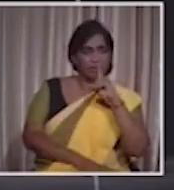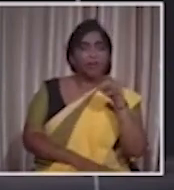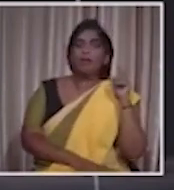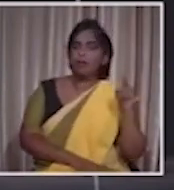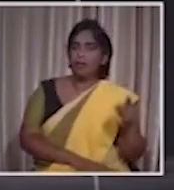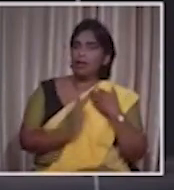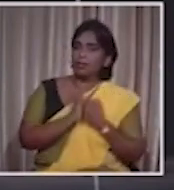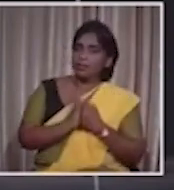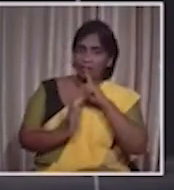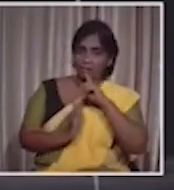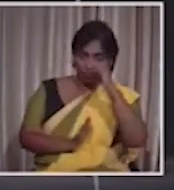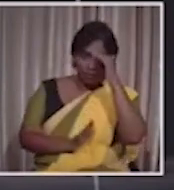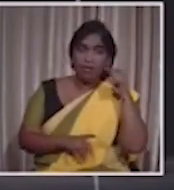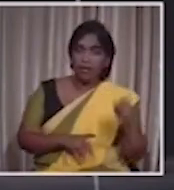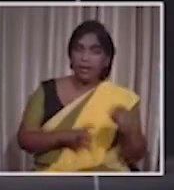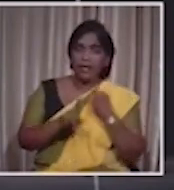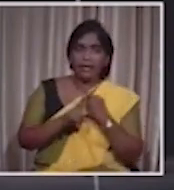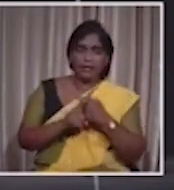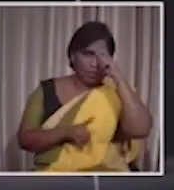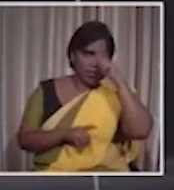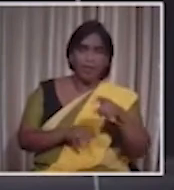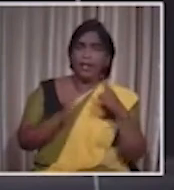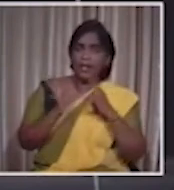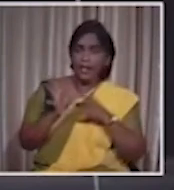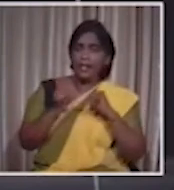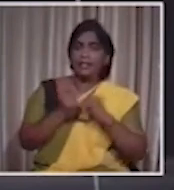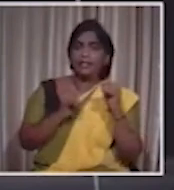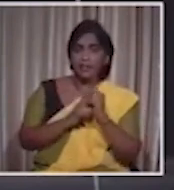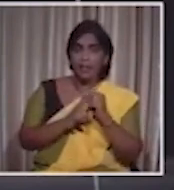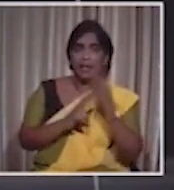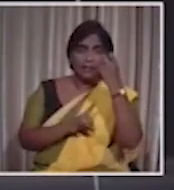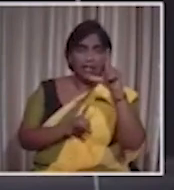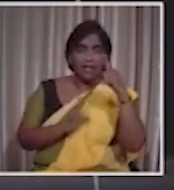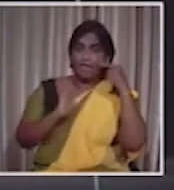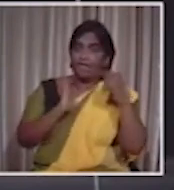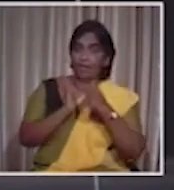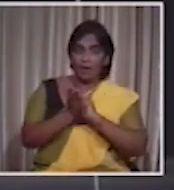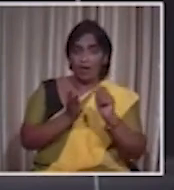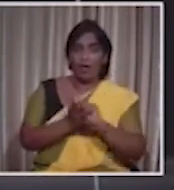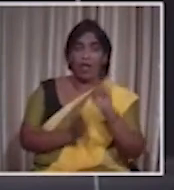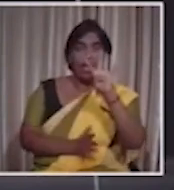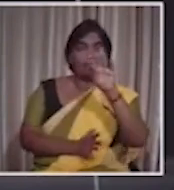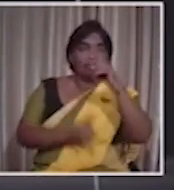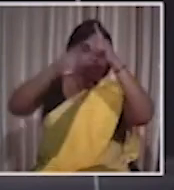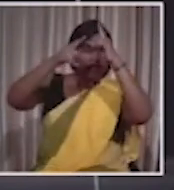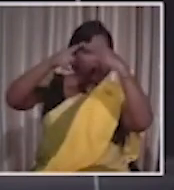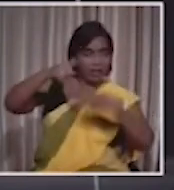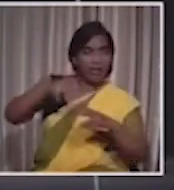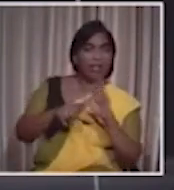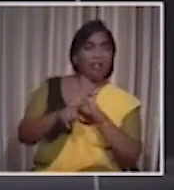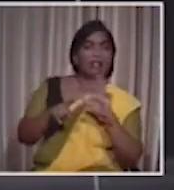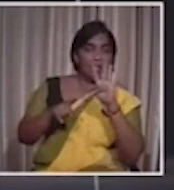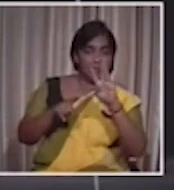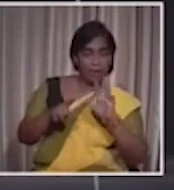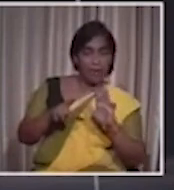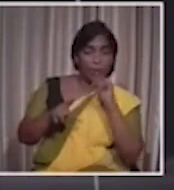ගරු කතානායකතුමනි, මේ කීර්තිරත්න මහත්මයා ASP 2007 විභාගයට ලිව්වා. එයා 49 වෙනියා. 14 දෙනයි